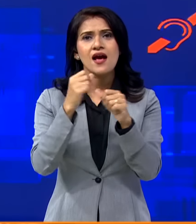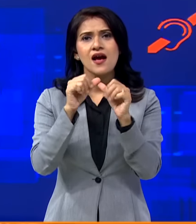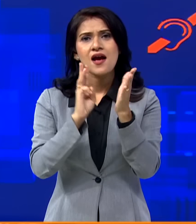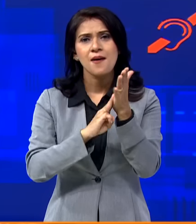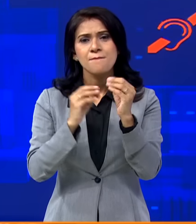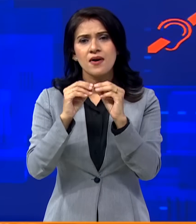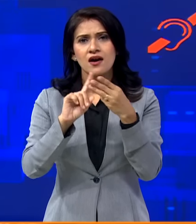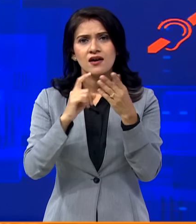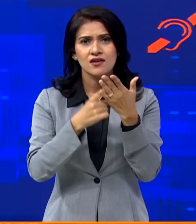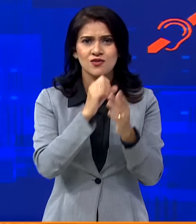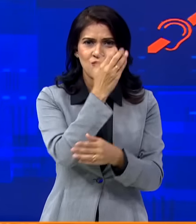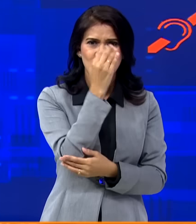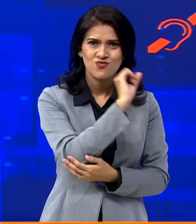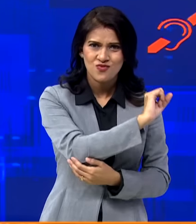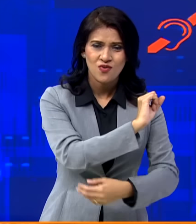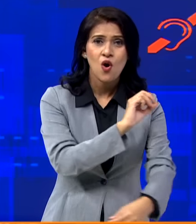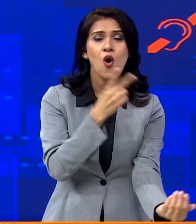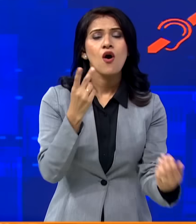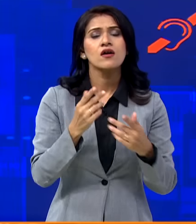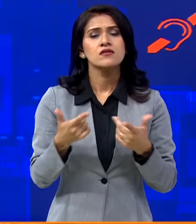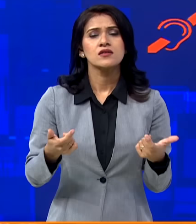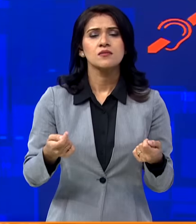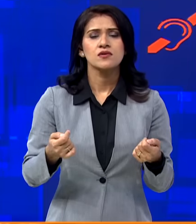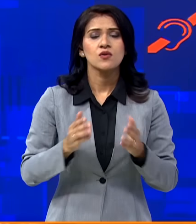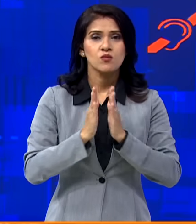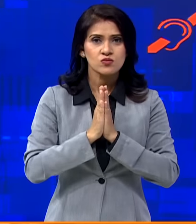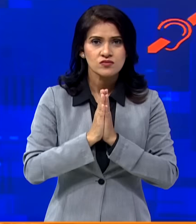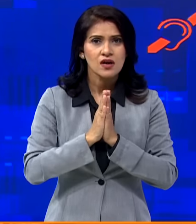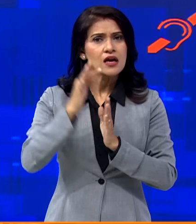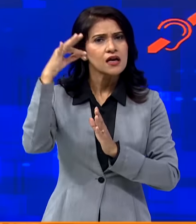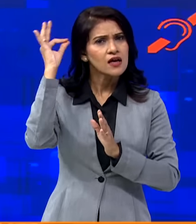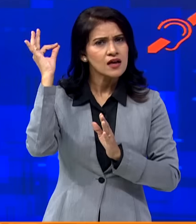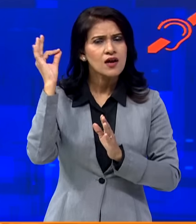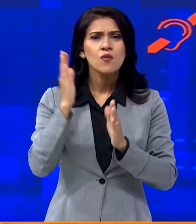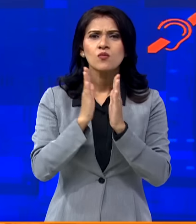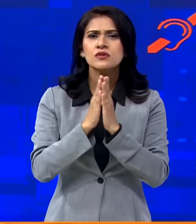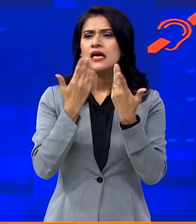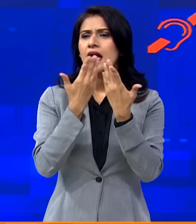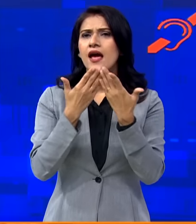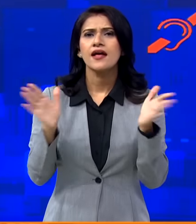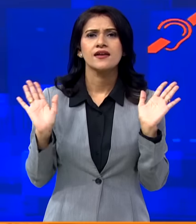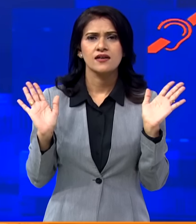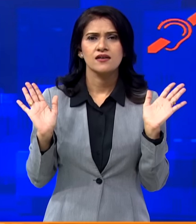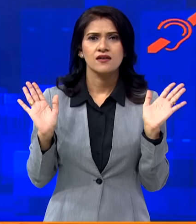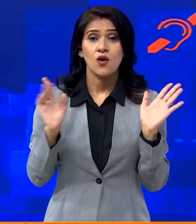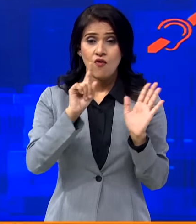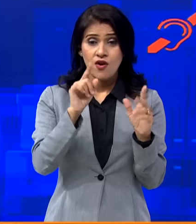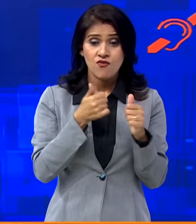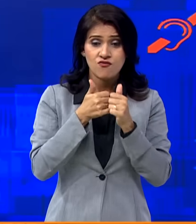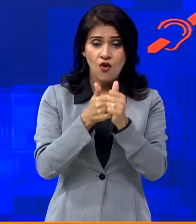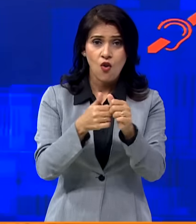महात्मा त्यागी तपस्वी अवतार किसी एक कम्युनिटी के लिए नहीं